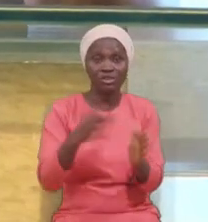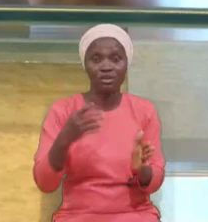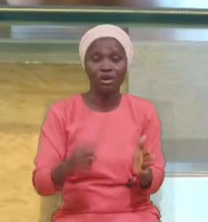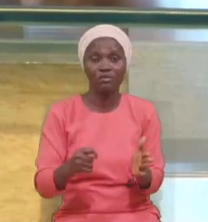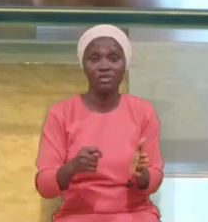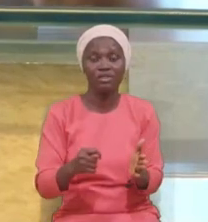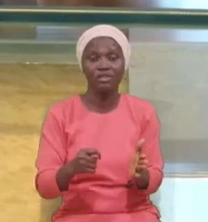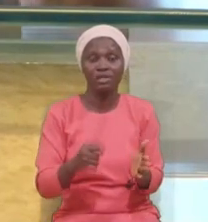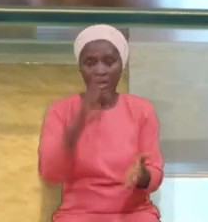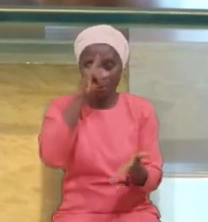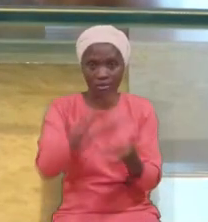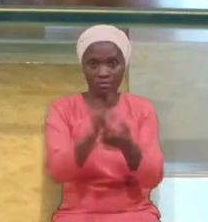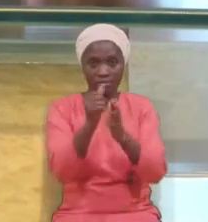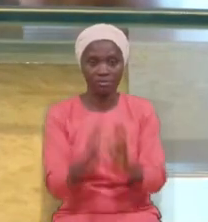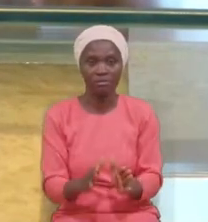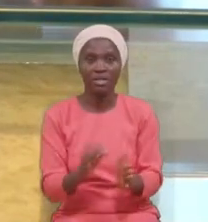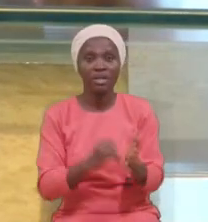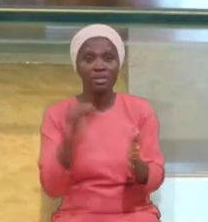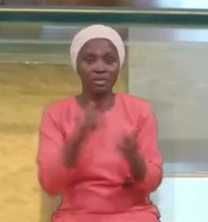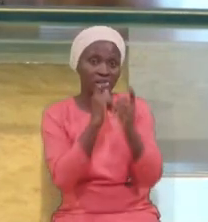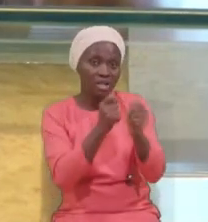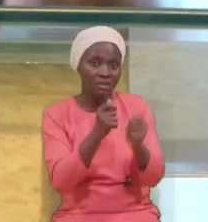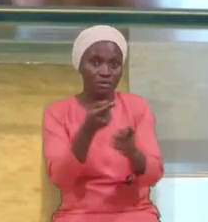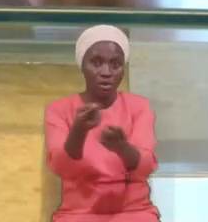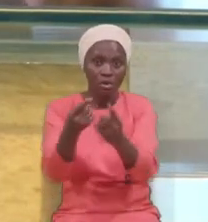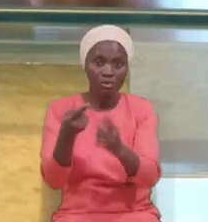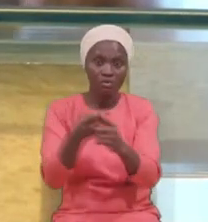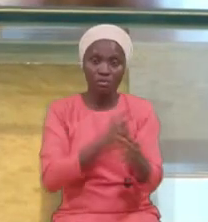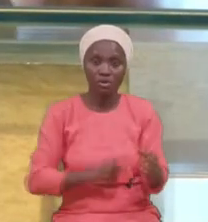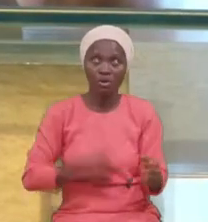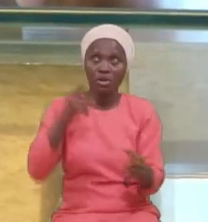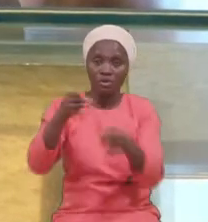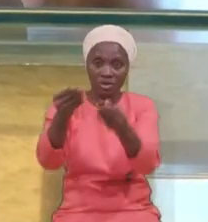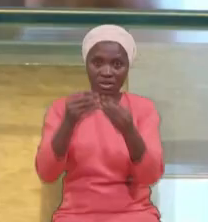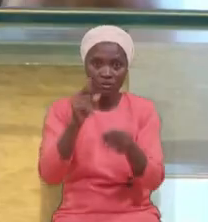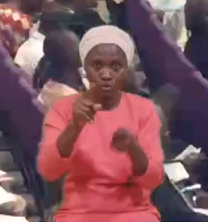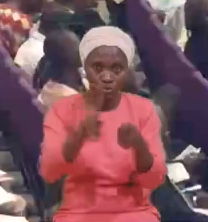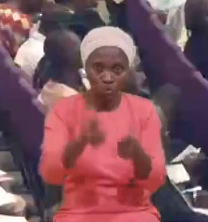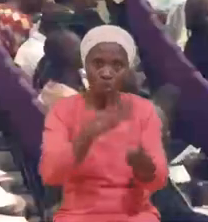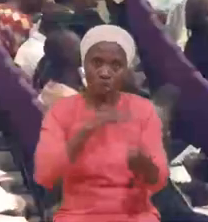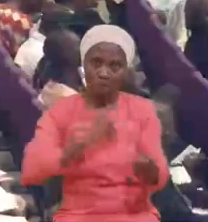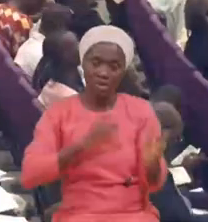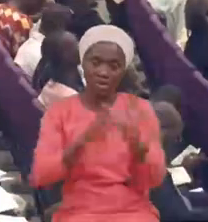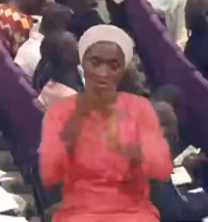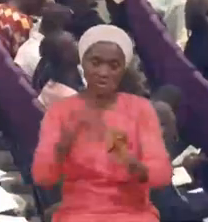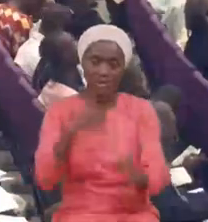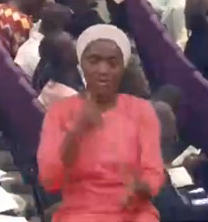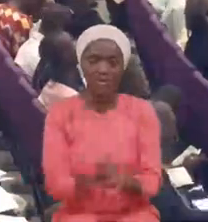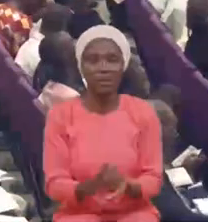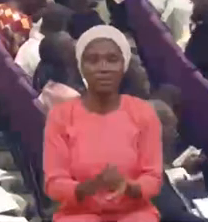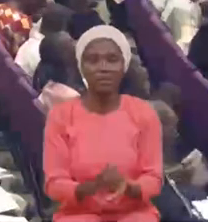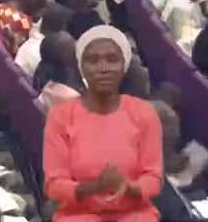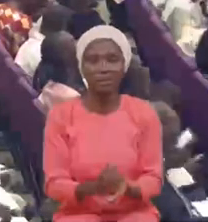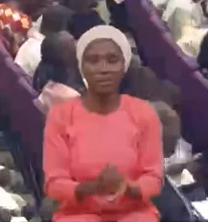venant du Seigneur et c'est le don qu'il vous offrira, qu'il offrira à chacun de nous et le fera ce